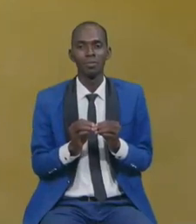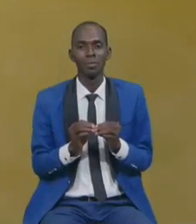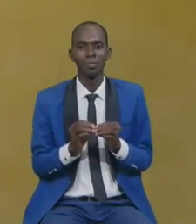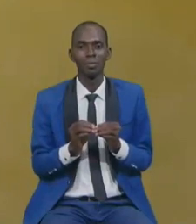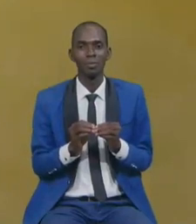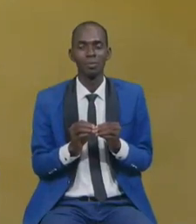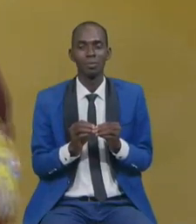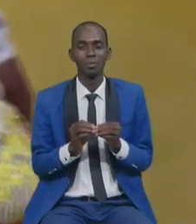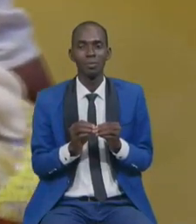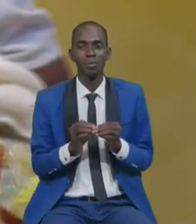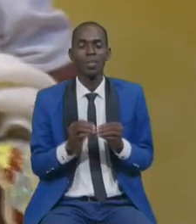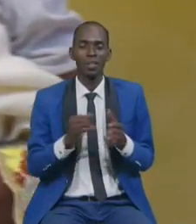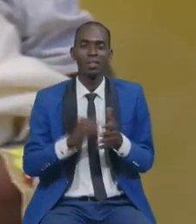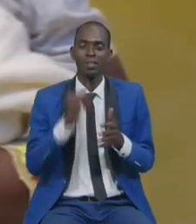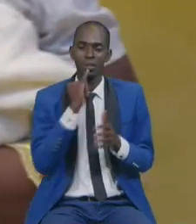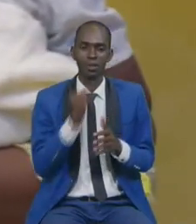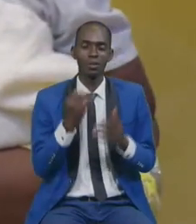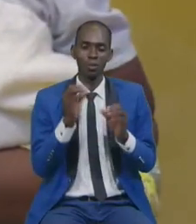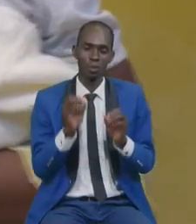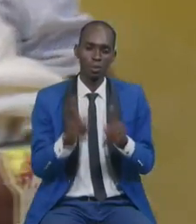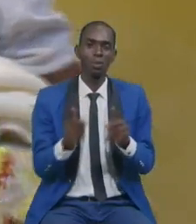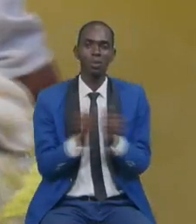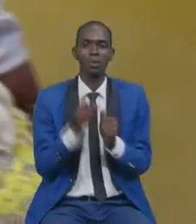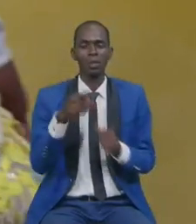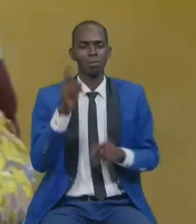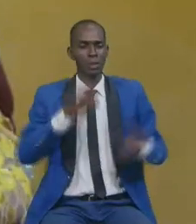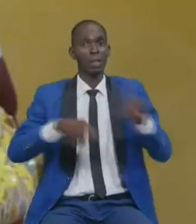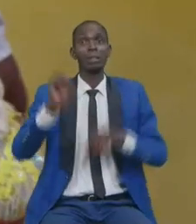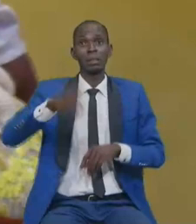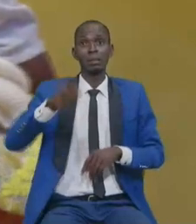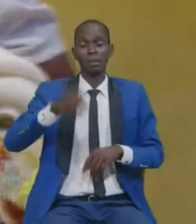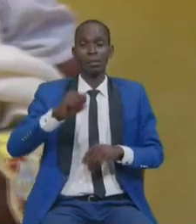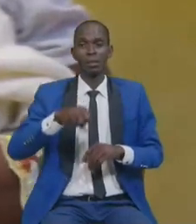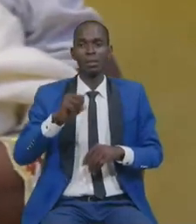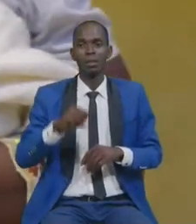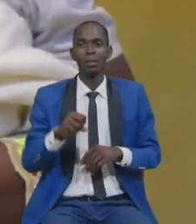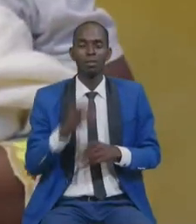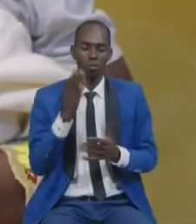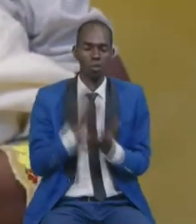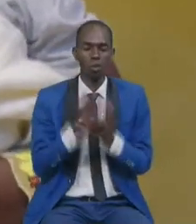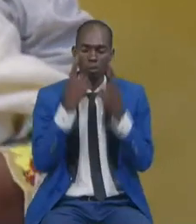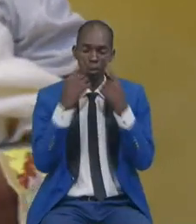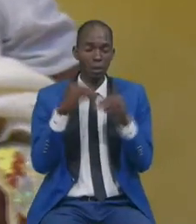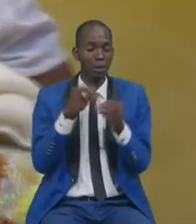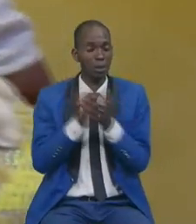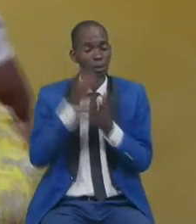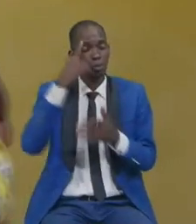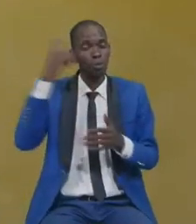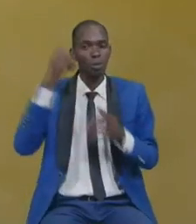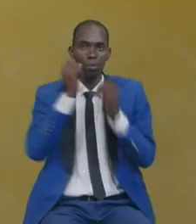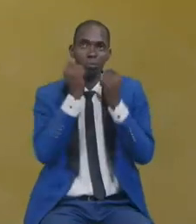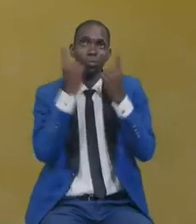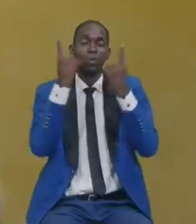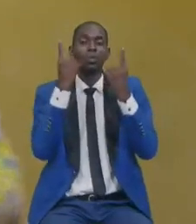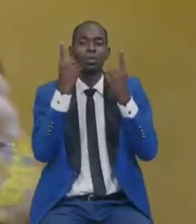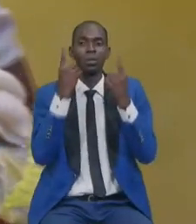Tout va bien avec toi. J'ai dit oui. Et j'ai cessé de pleurer dans le rêve. Je me suis réveillé soudainement. Quand